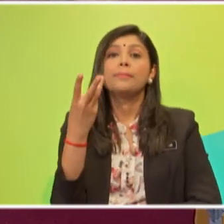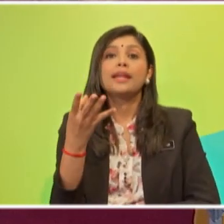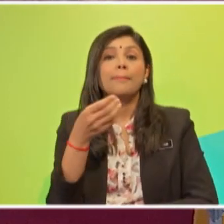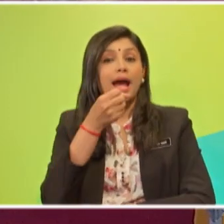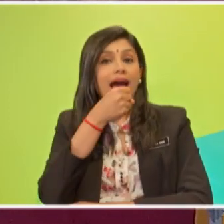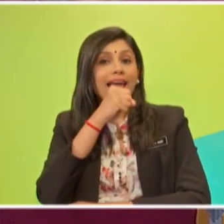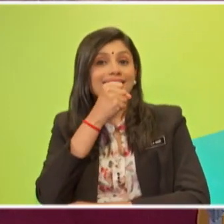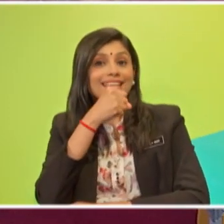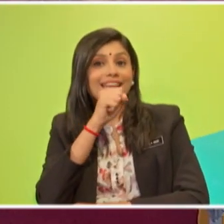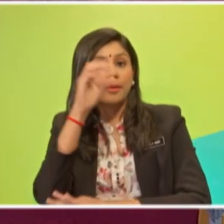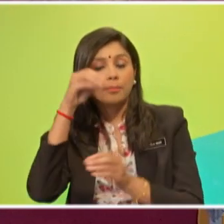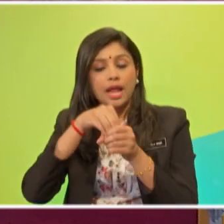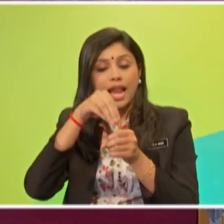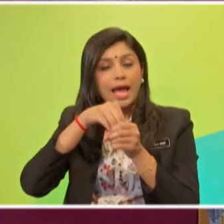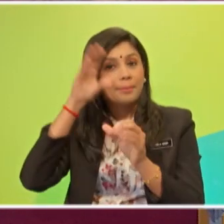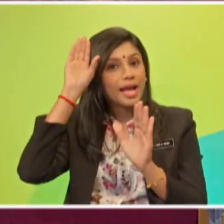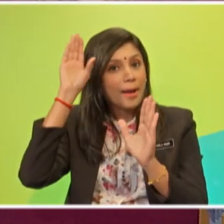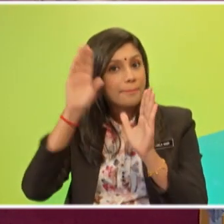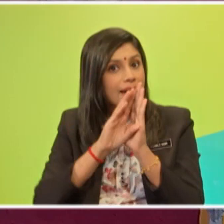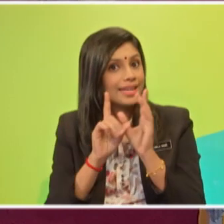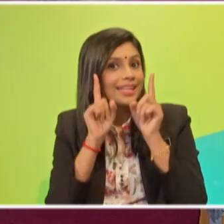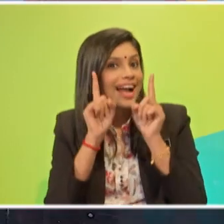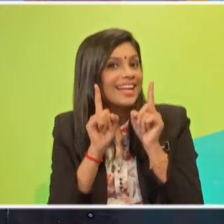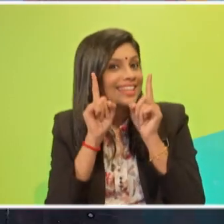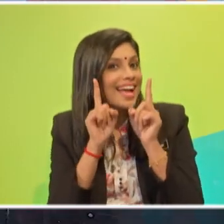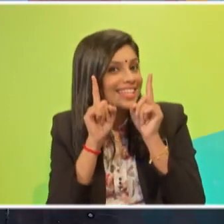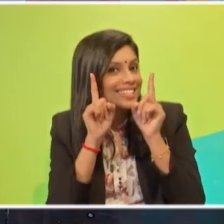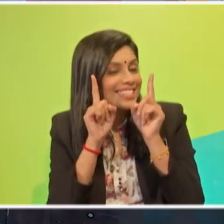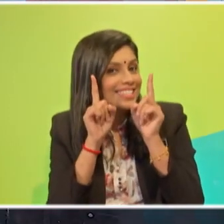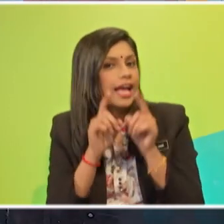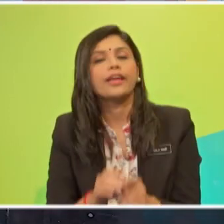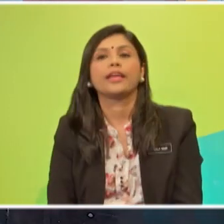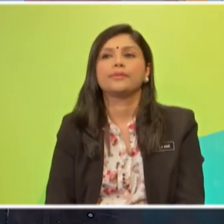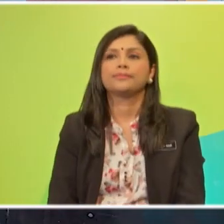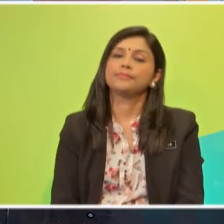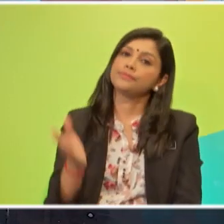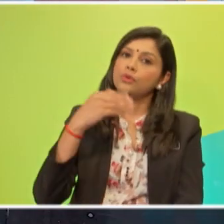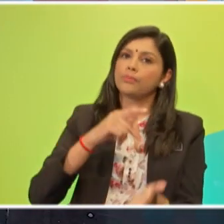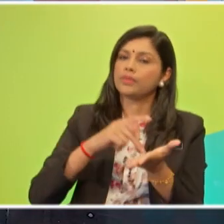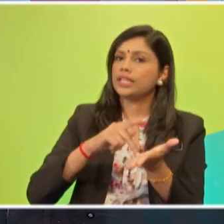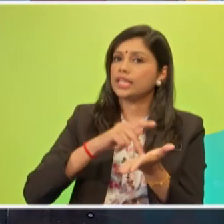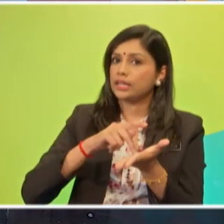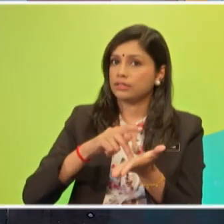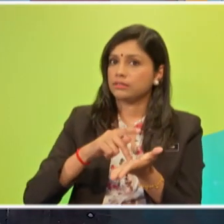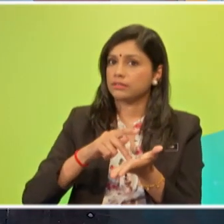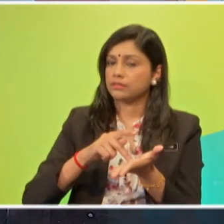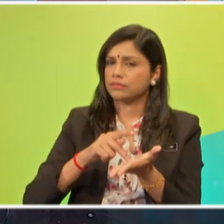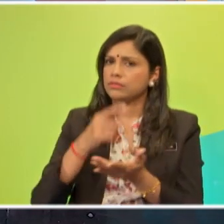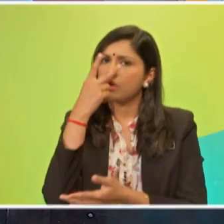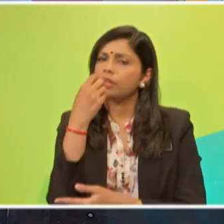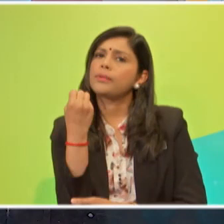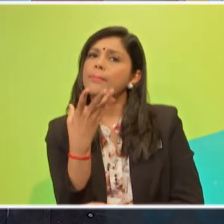batang aiskrim. Oh, okey. Nak saya kirakan, cikgu? Boleh. Okey. Nampak macam